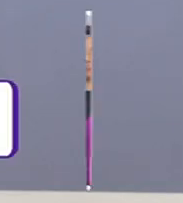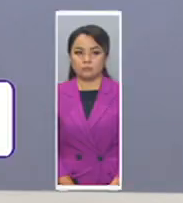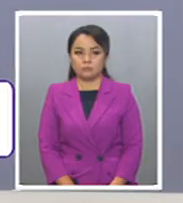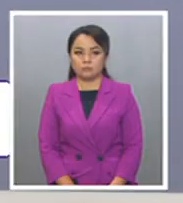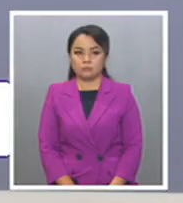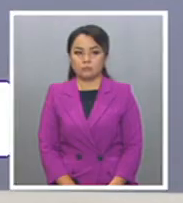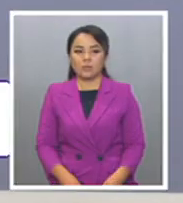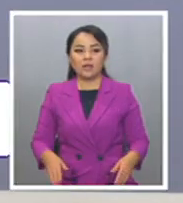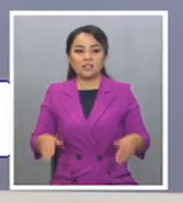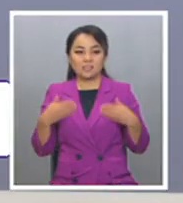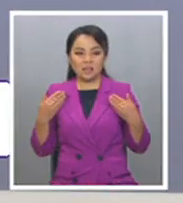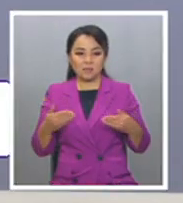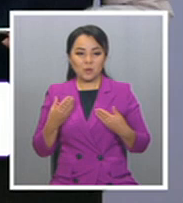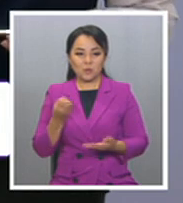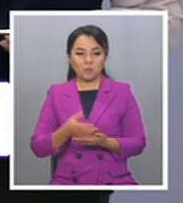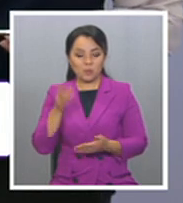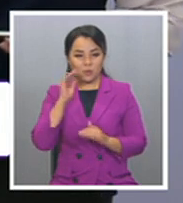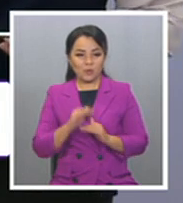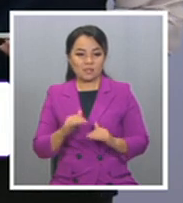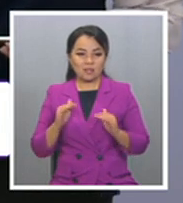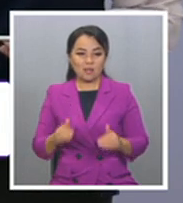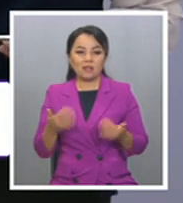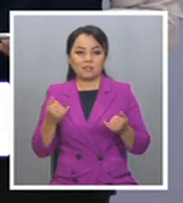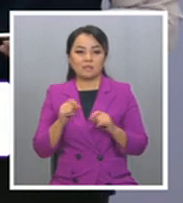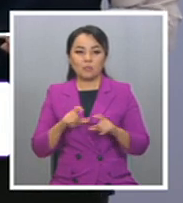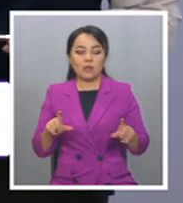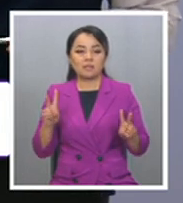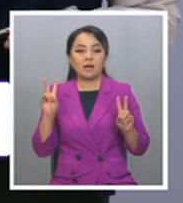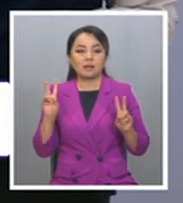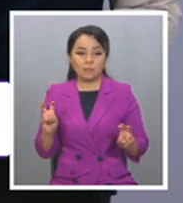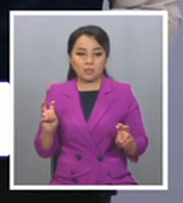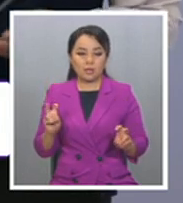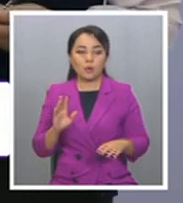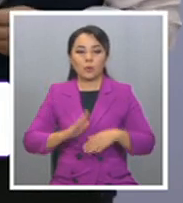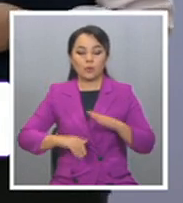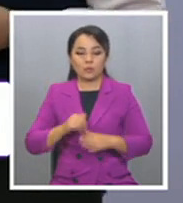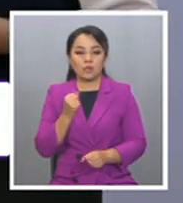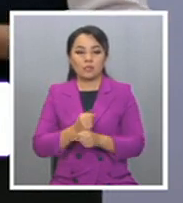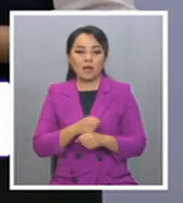Сәлеметсіздер ме, құрметті оқушылар! Бүгінгі сабағымыздың тақырыбы – қолөнер мен кәсіптер.